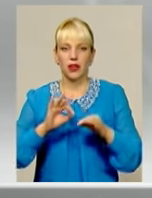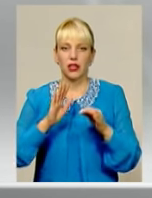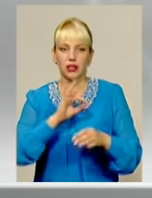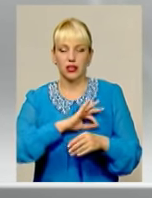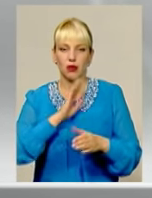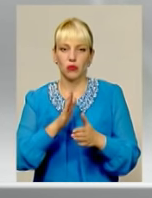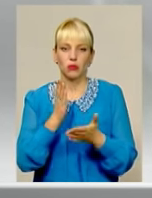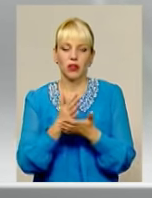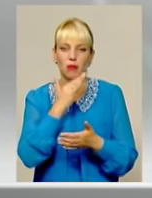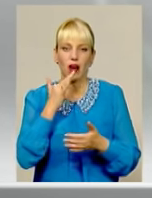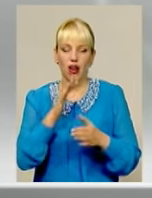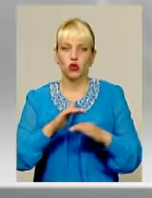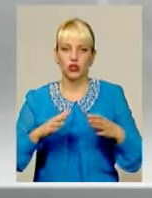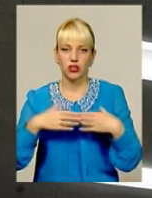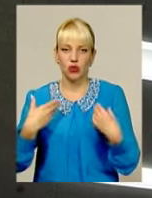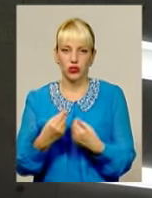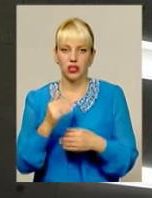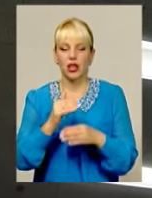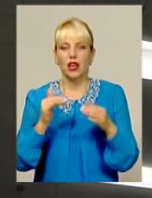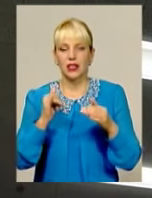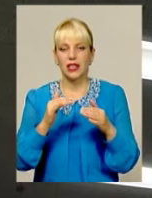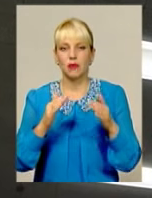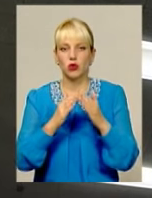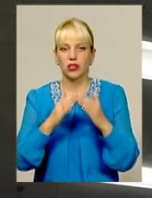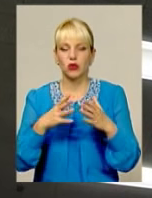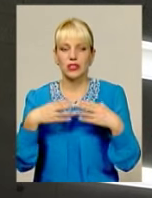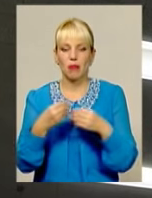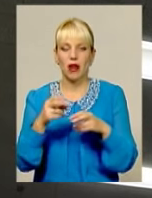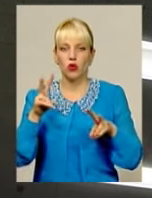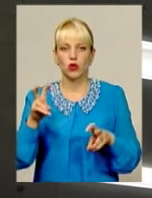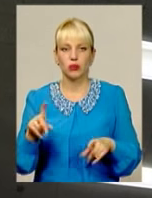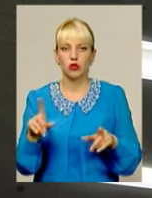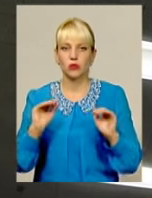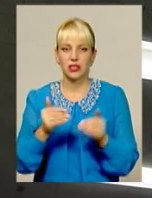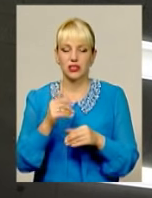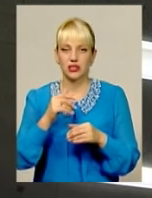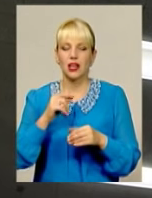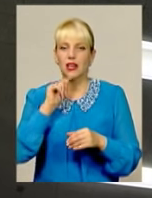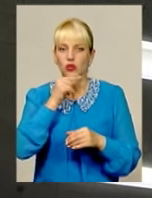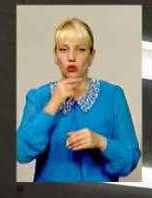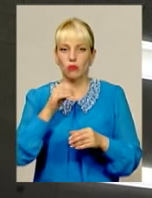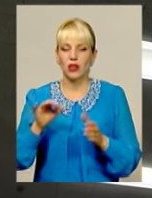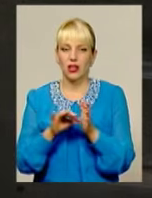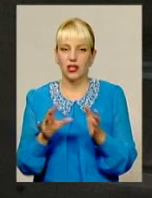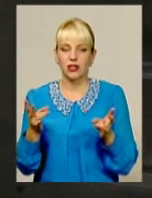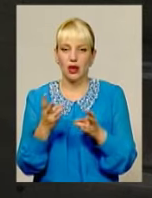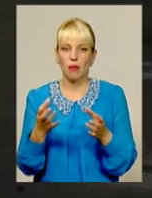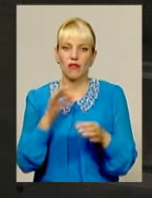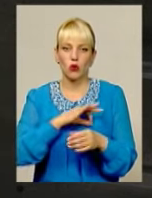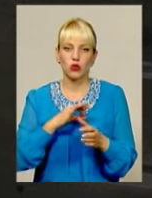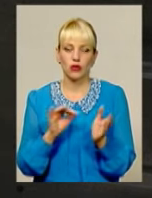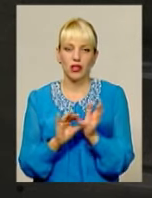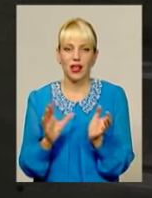родини та дитячі будинки сімейного типу. Щоб знизити споживання електроенергії, експерти радять використовувати енергозберігаючі